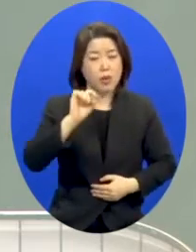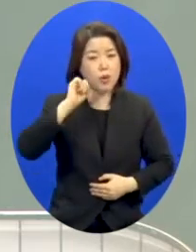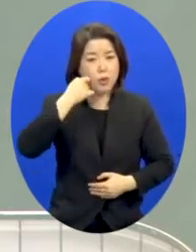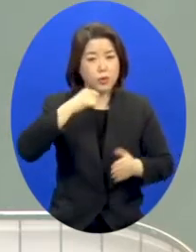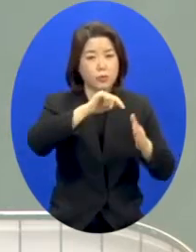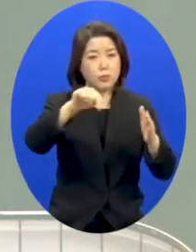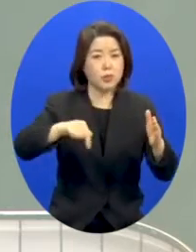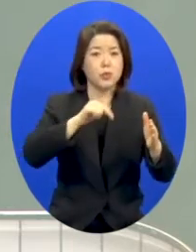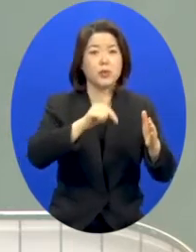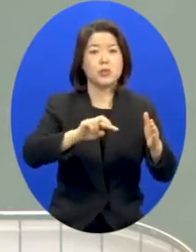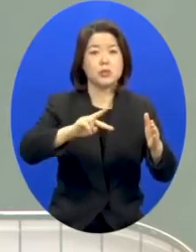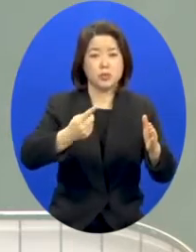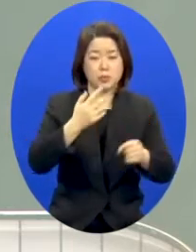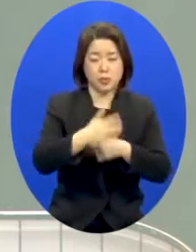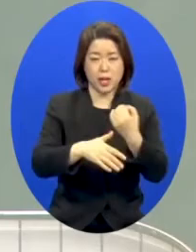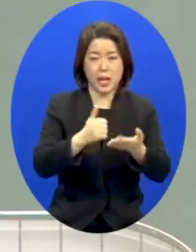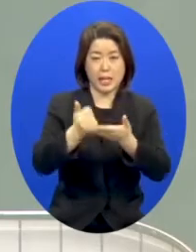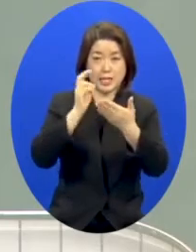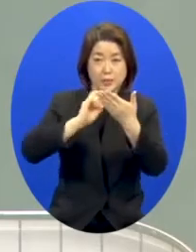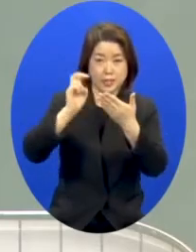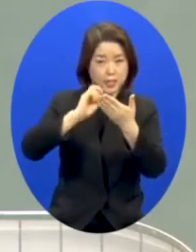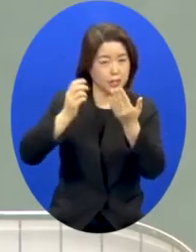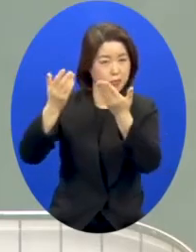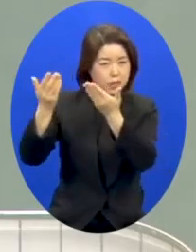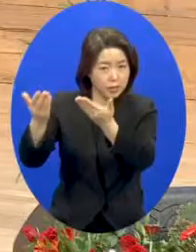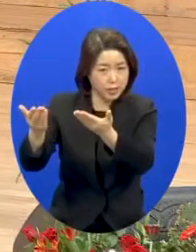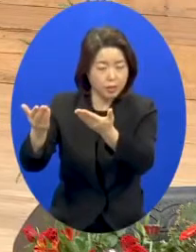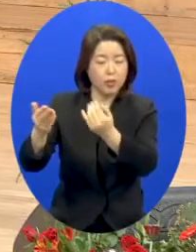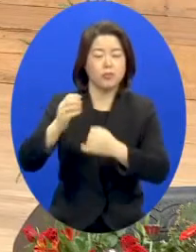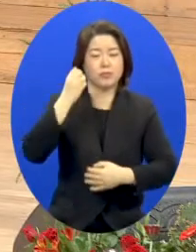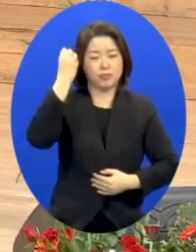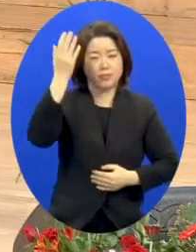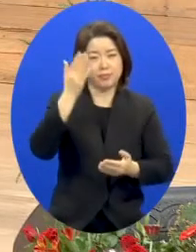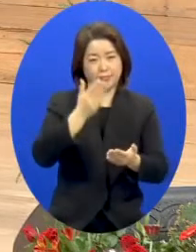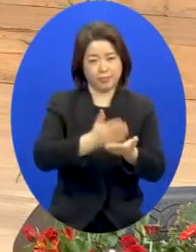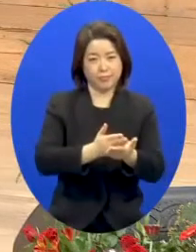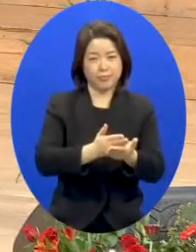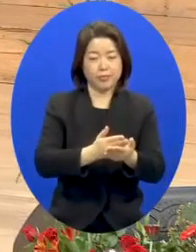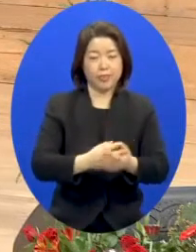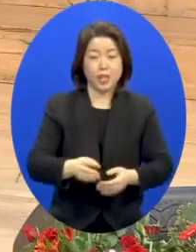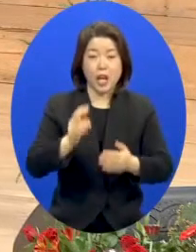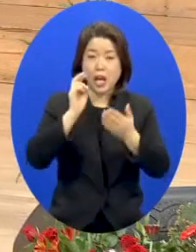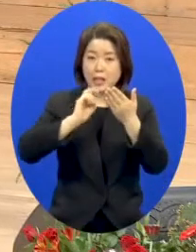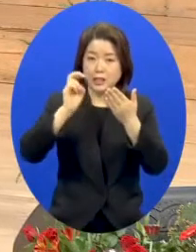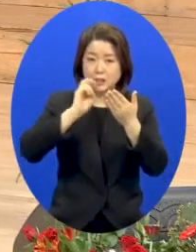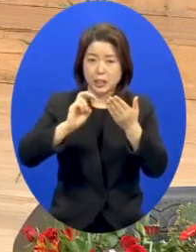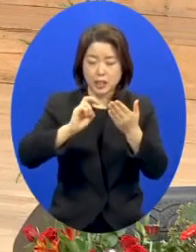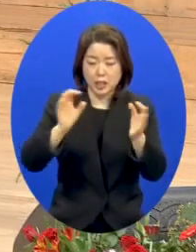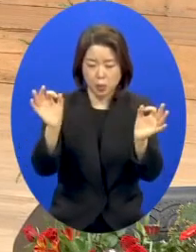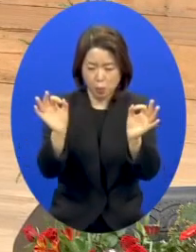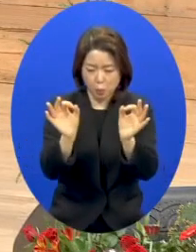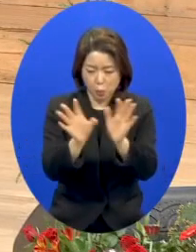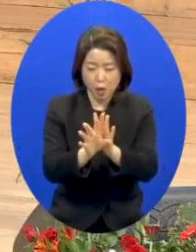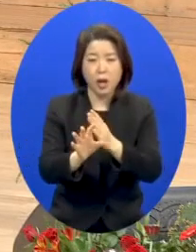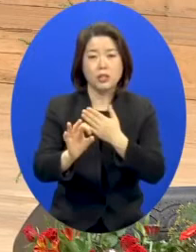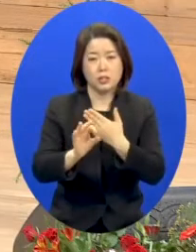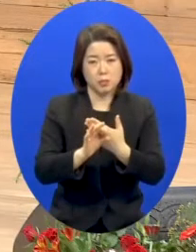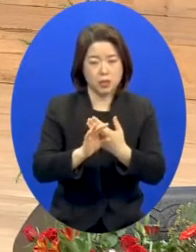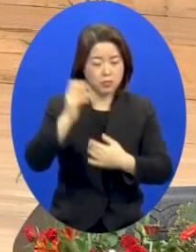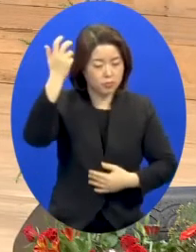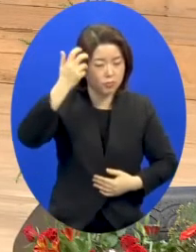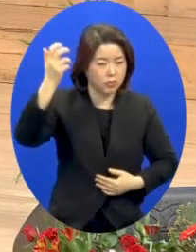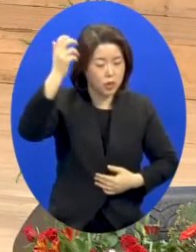하나님 찬양 하는 것을 잊지 마시기 바랍니다 찬양이 죽으면 그러면 영이 죽은